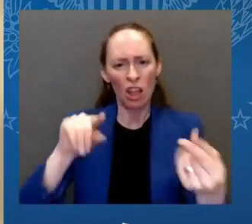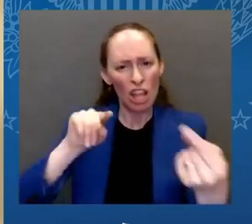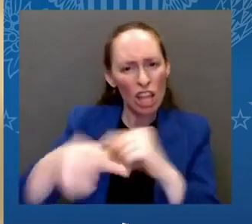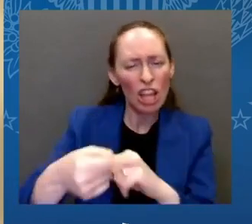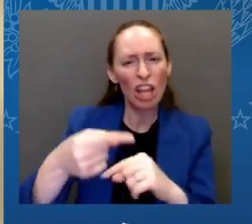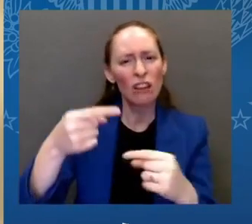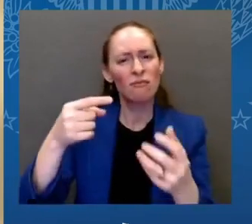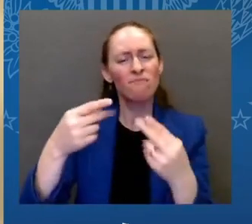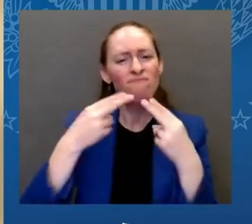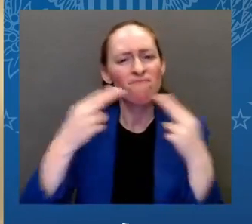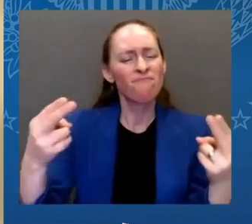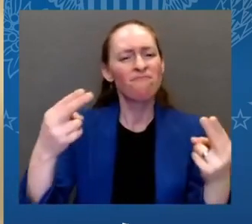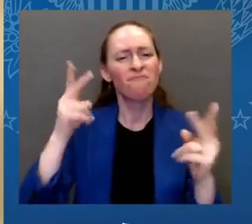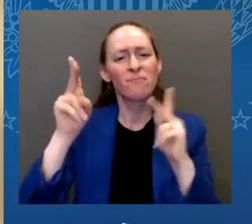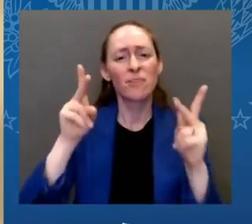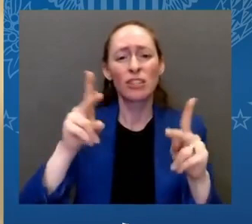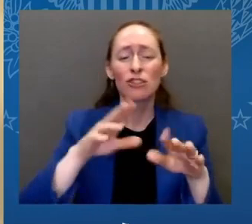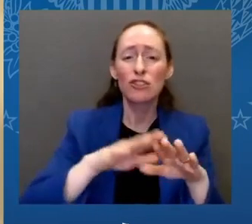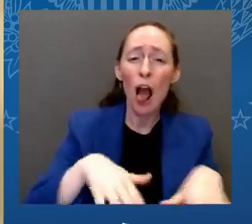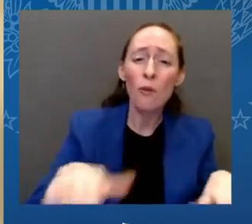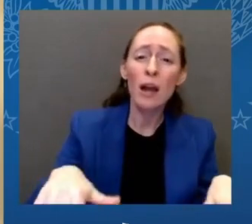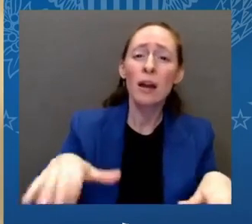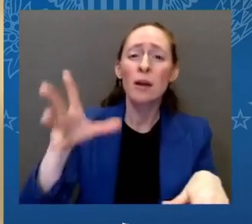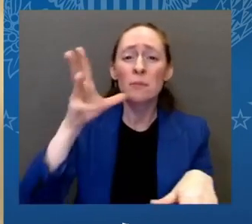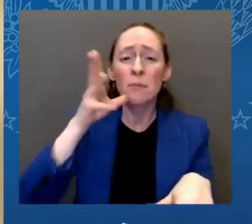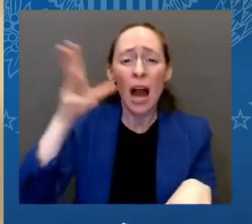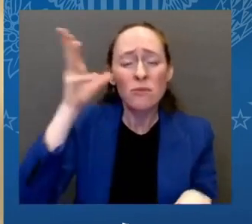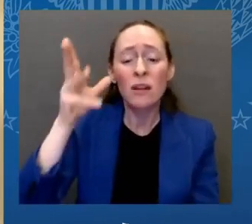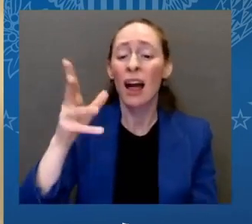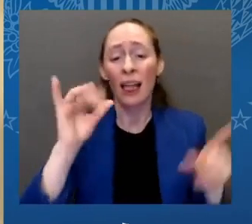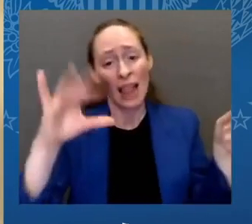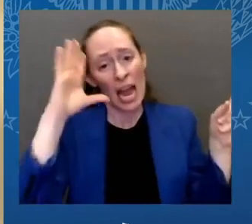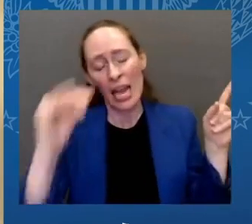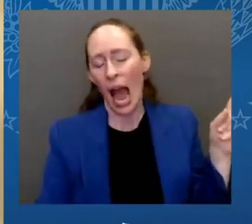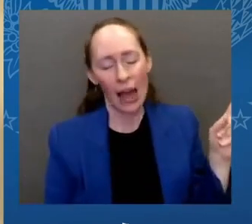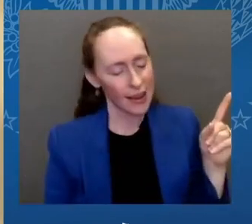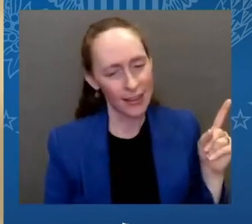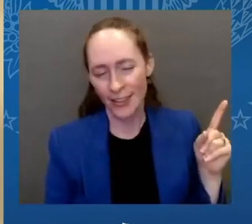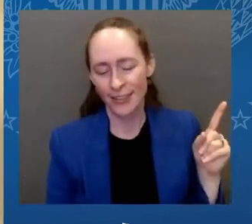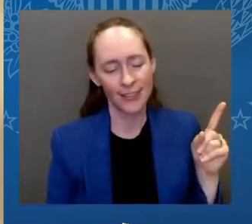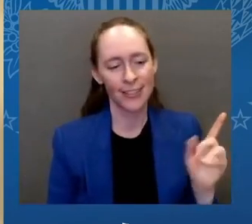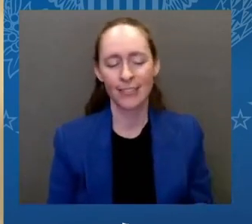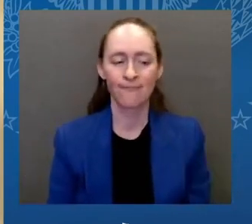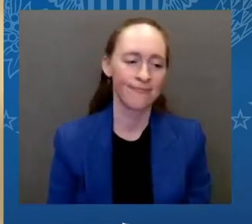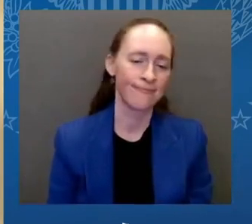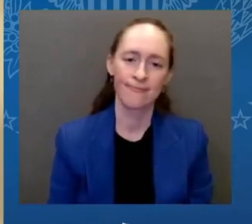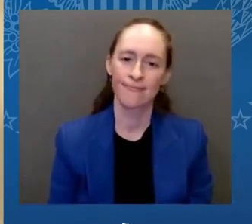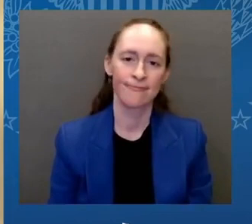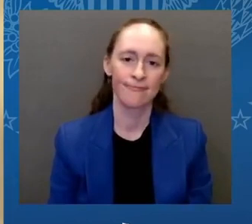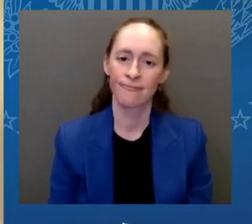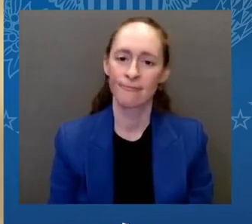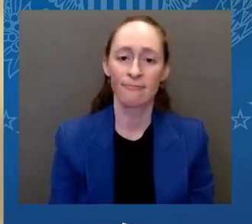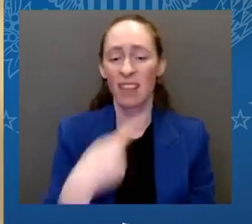ця людина, ви знаєте, але він зазнає невдачі, у нього буде